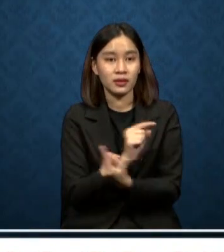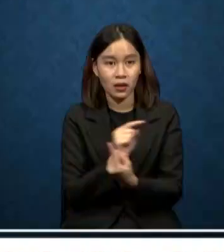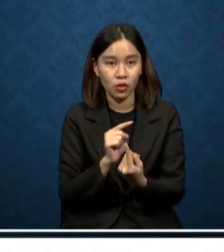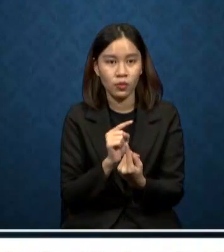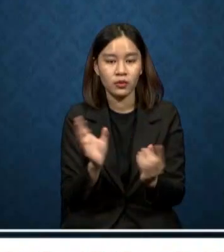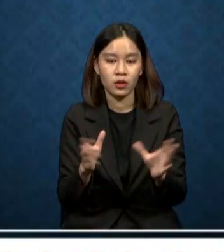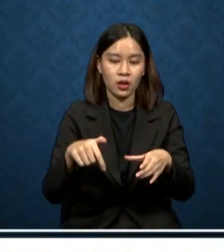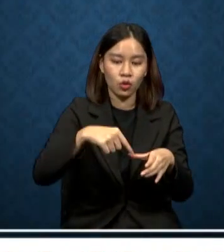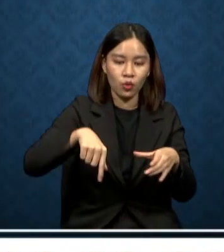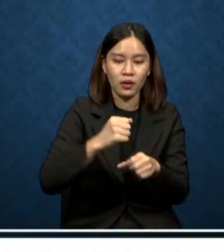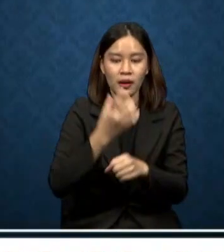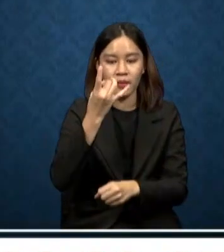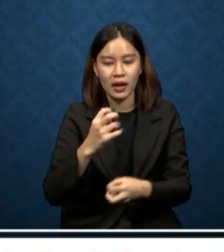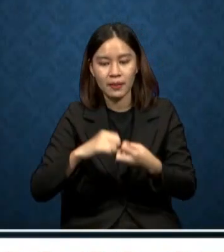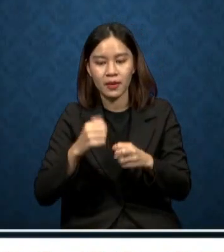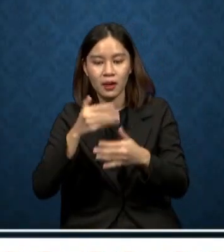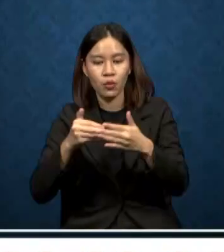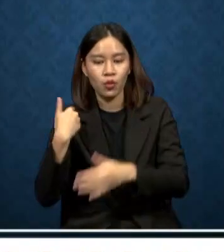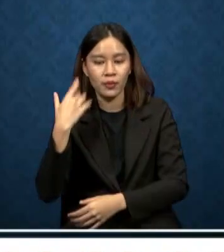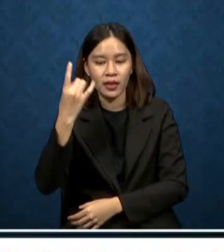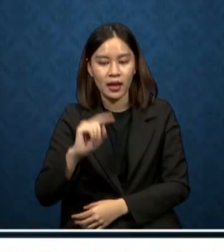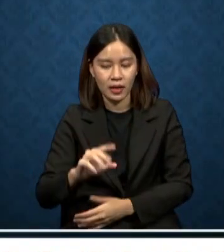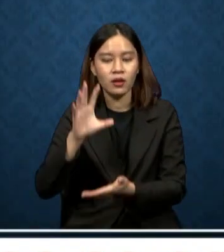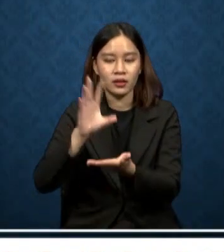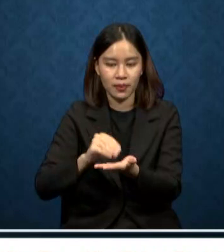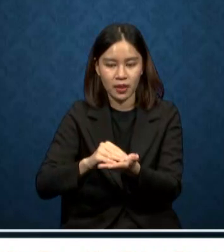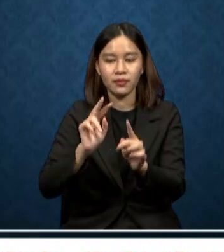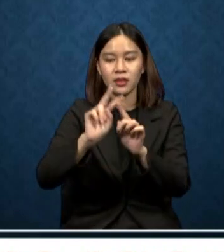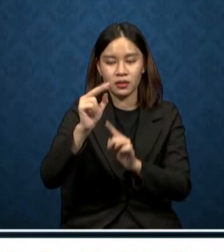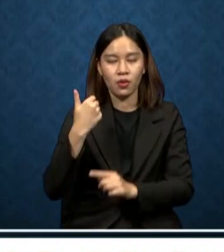ทำอะไรบ้าง เกิดปัหาอะไรบ้างเรากไดฆคูลท26